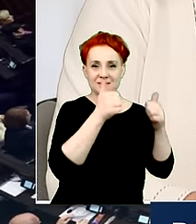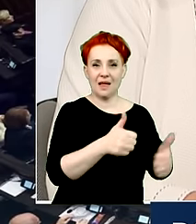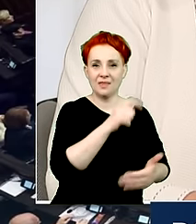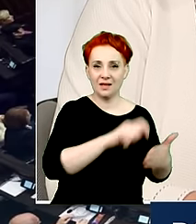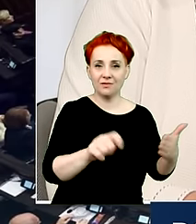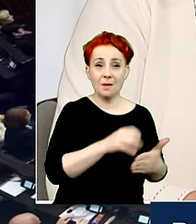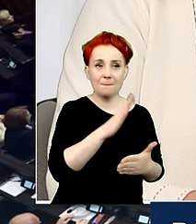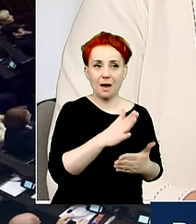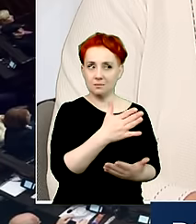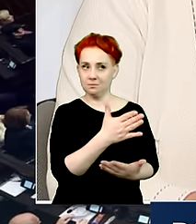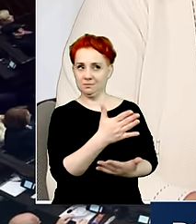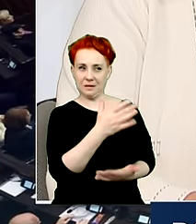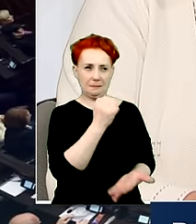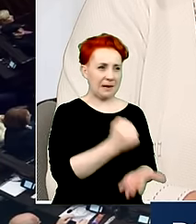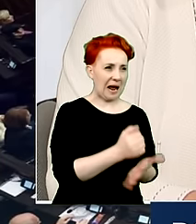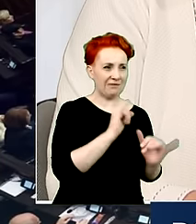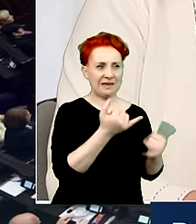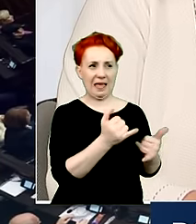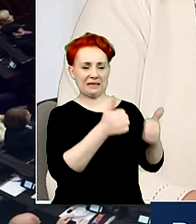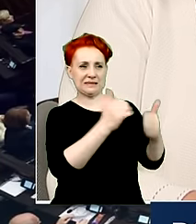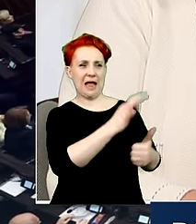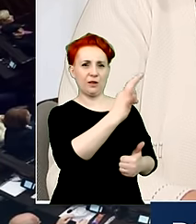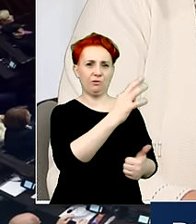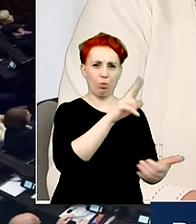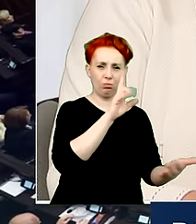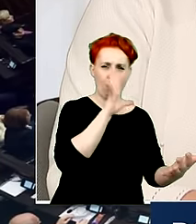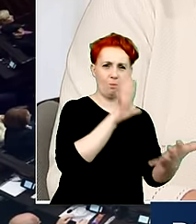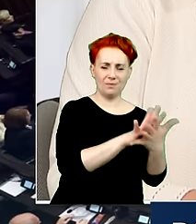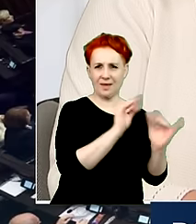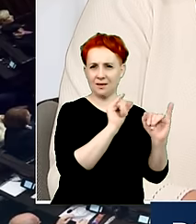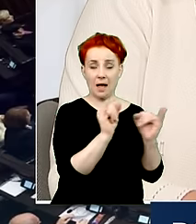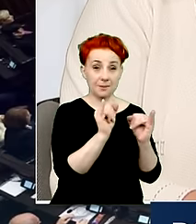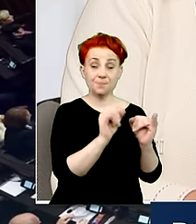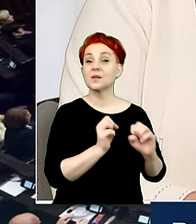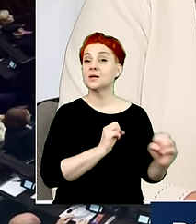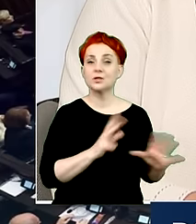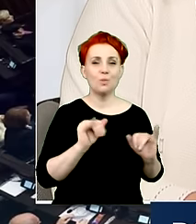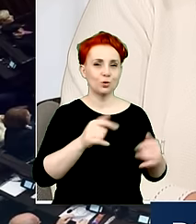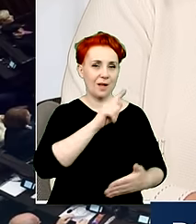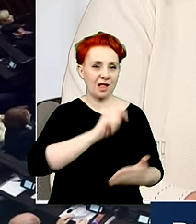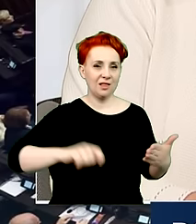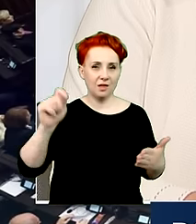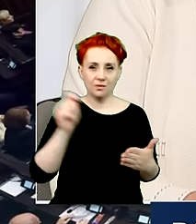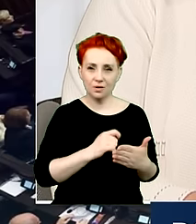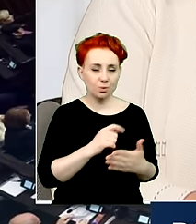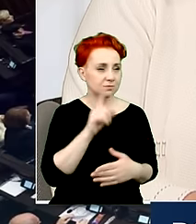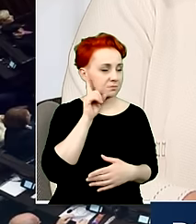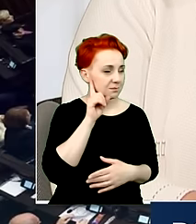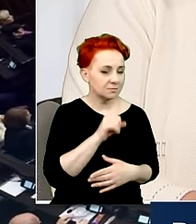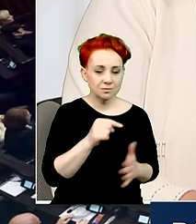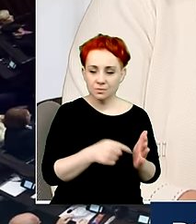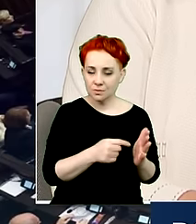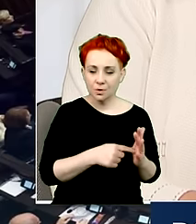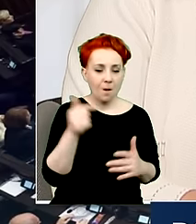bardzo wątpliwy stan prawny i która naprawdę, no, ten sposób, przebieg tej likwidacji powinien być